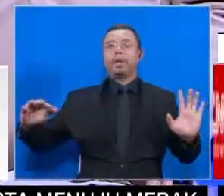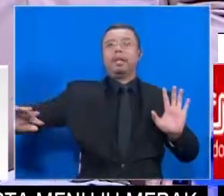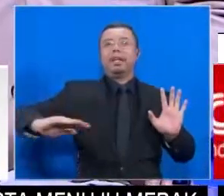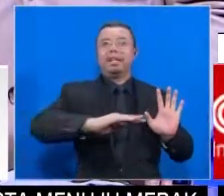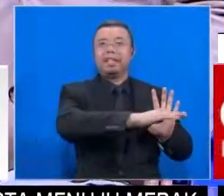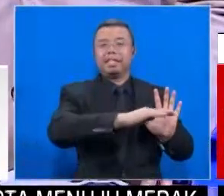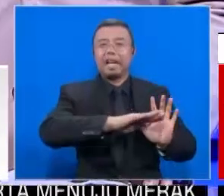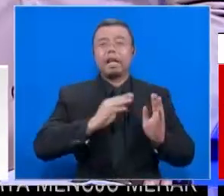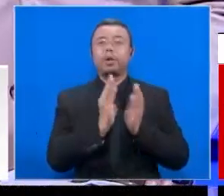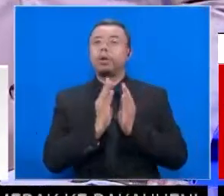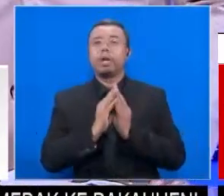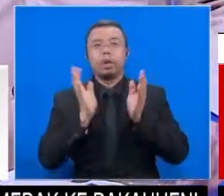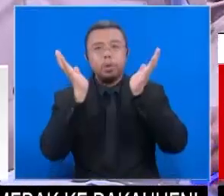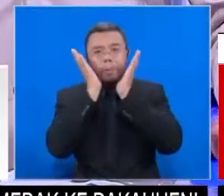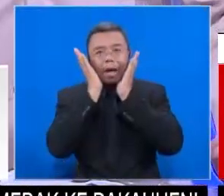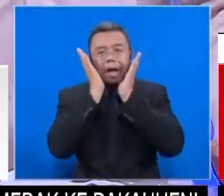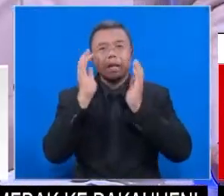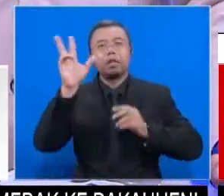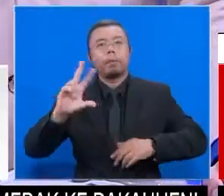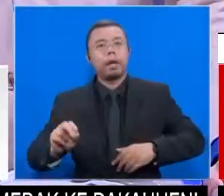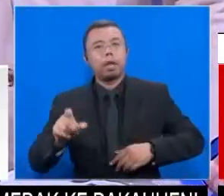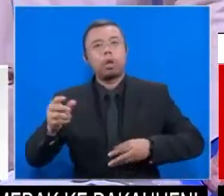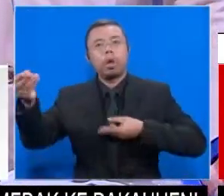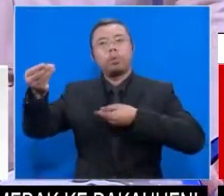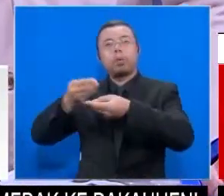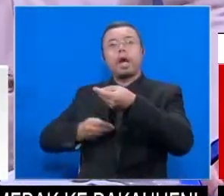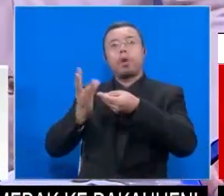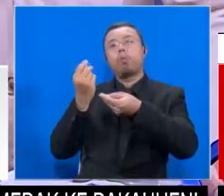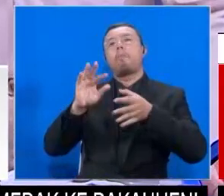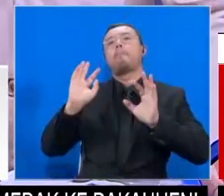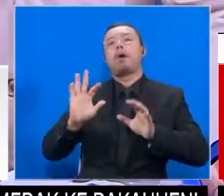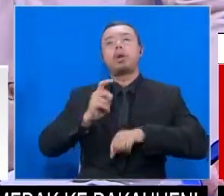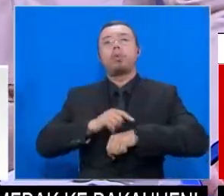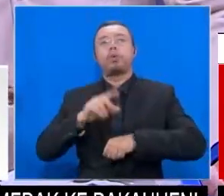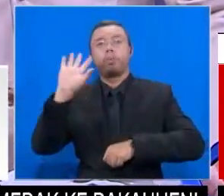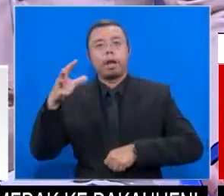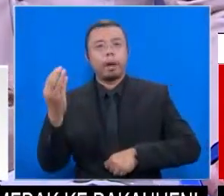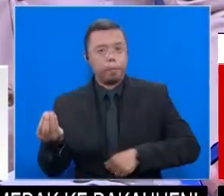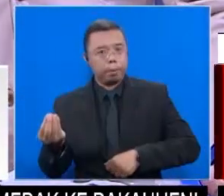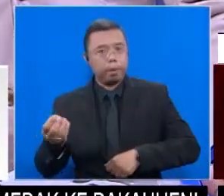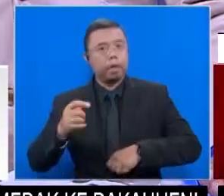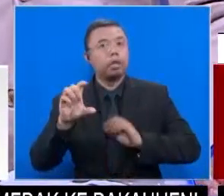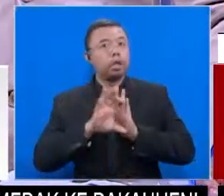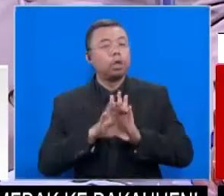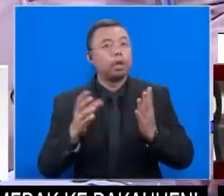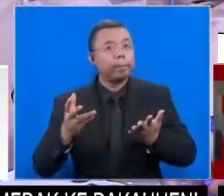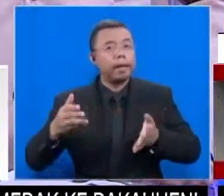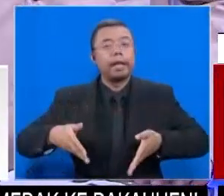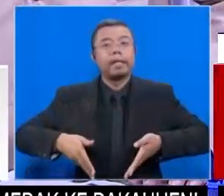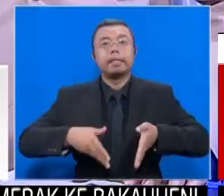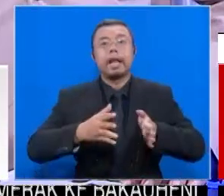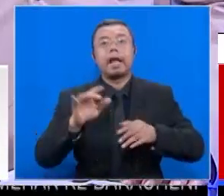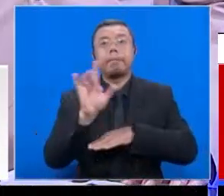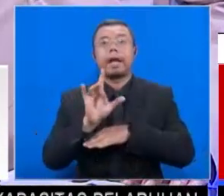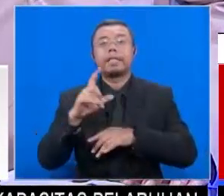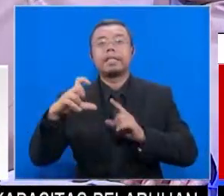Indramayu, Jawa Barat. Selain itu, profesi jasa penukaran uang pun kian ramai di masa mudik lebaran. Salah satunya terlihat di sepanjang Jalan Raya